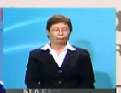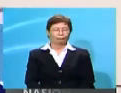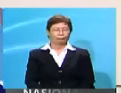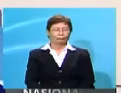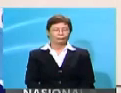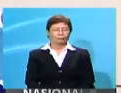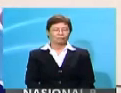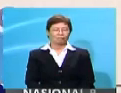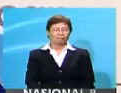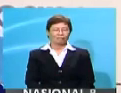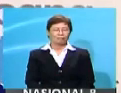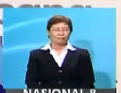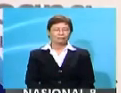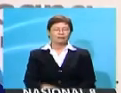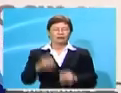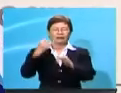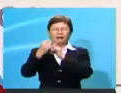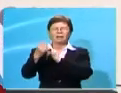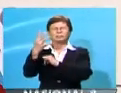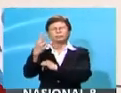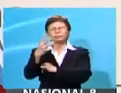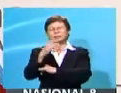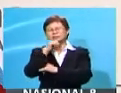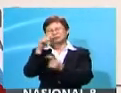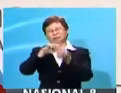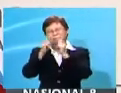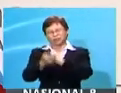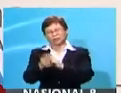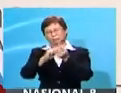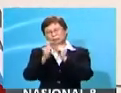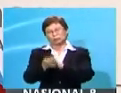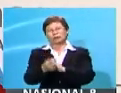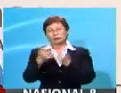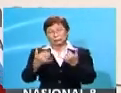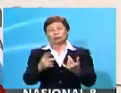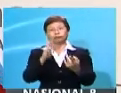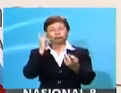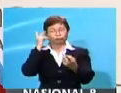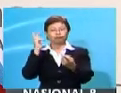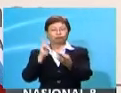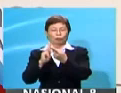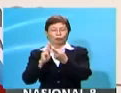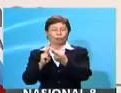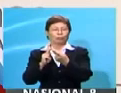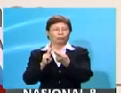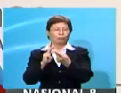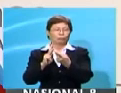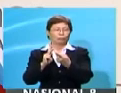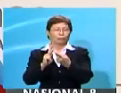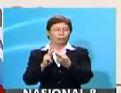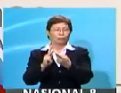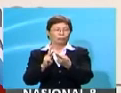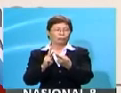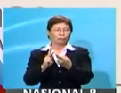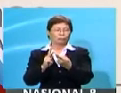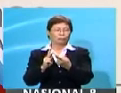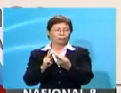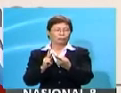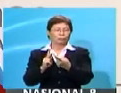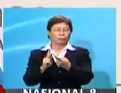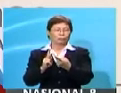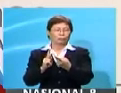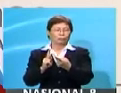ini the last I think I the ches because making more sense now that it d to hit of the